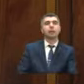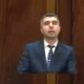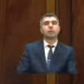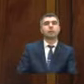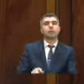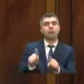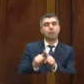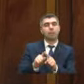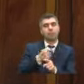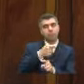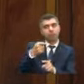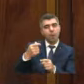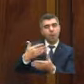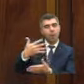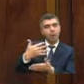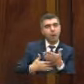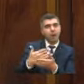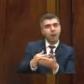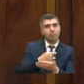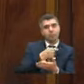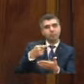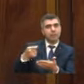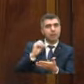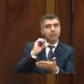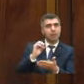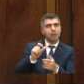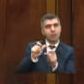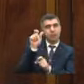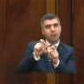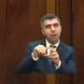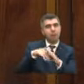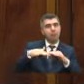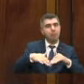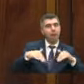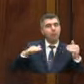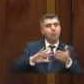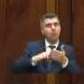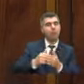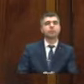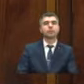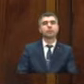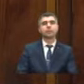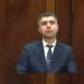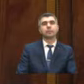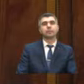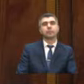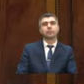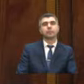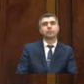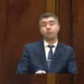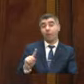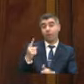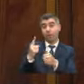وردت أيضا في المذكرة التقديمية لمشروع قانون المالية المعروض أمام مجلسكم الموقر. سأبدأ